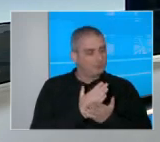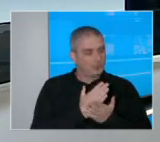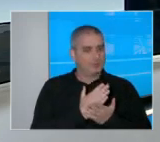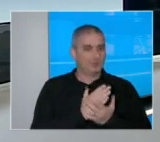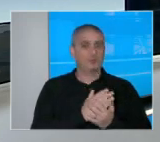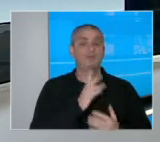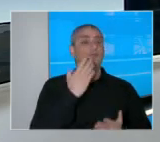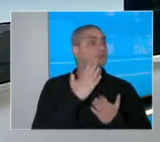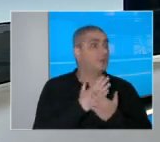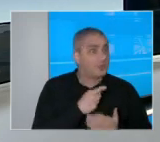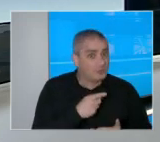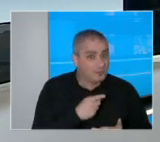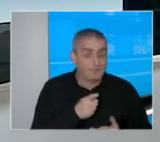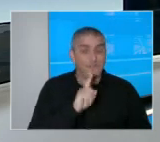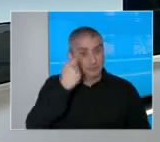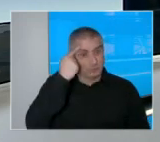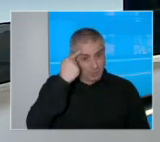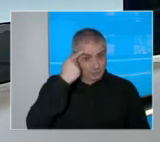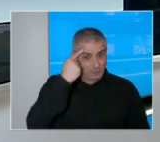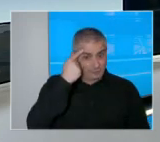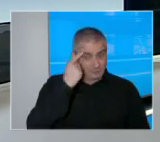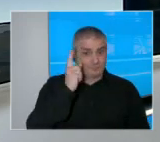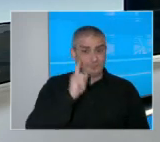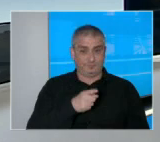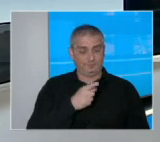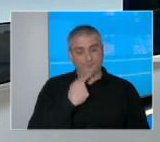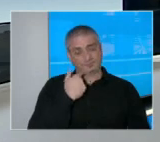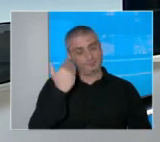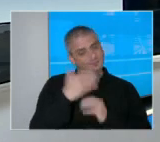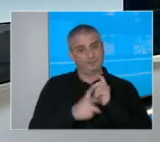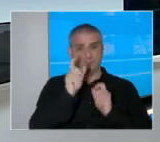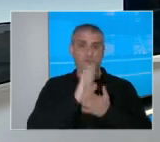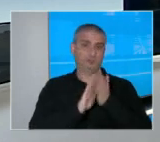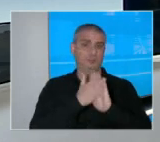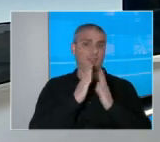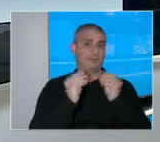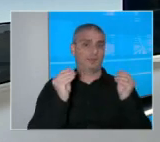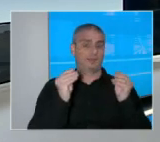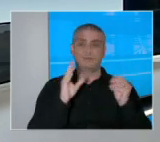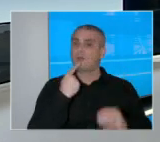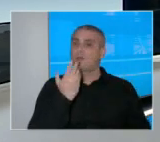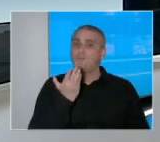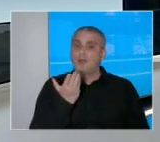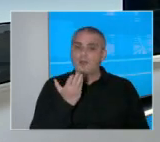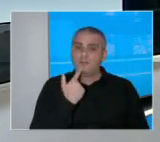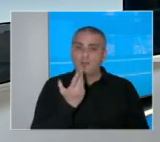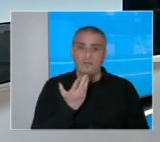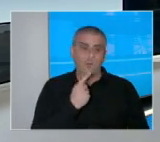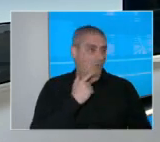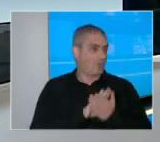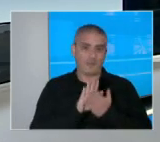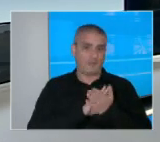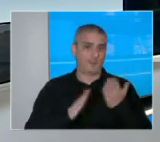חושבים. שורה תחתונה, מי שחושב שצריך להספיד את האיש הזה, שהוא איבד את זה, שהוא עם זוהר. בוא נגיד מה הוא אמר. הוא לא